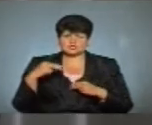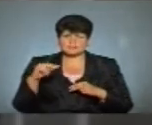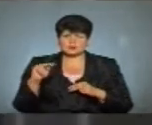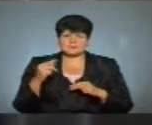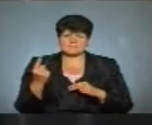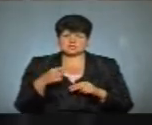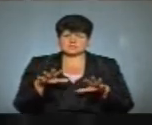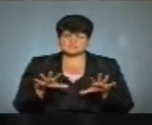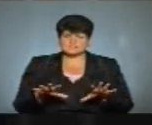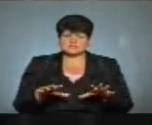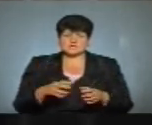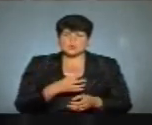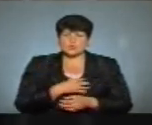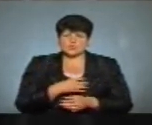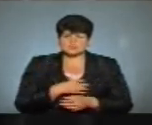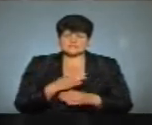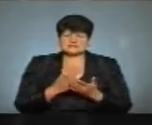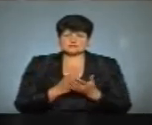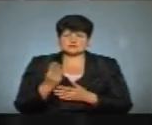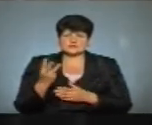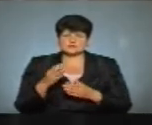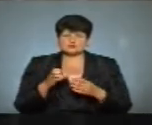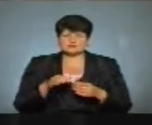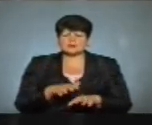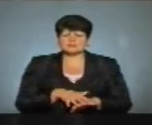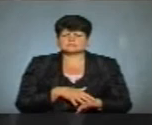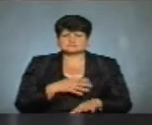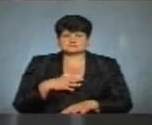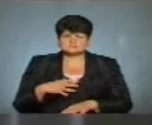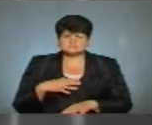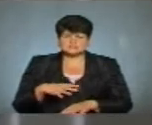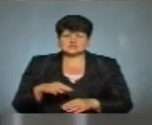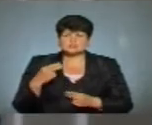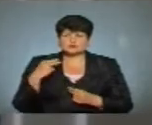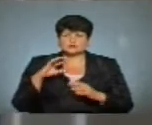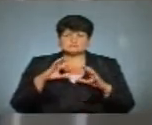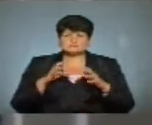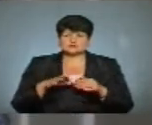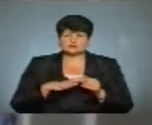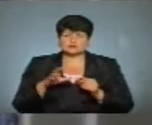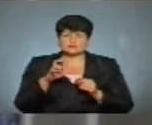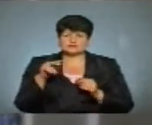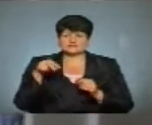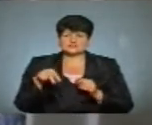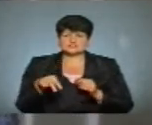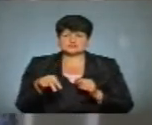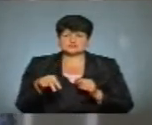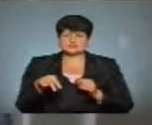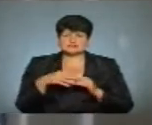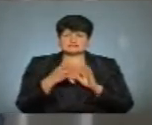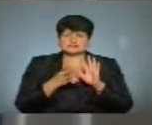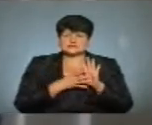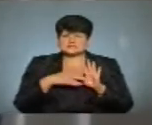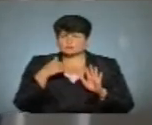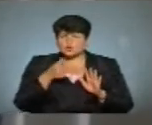заслуги 3-го ступеня. Вже давно його чекав, тому що чемпіоном світу став в березні